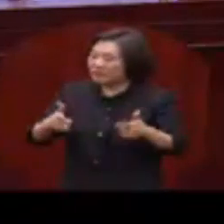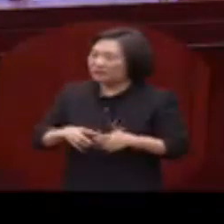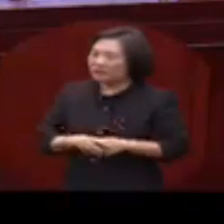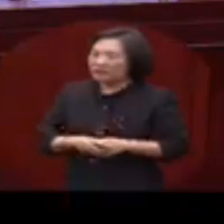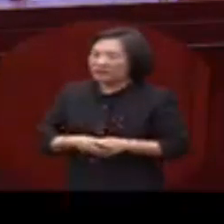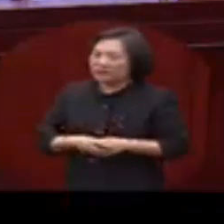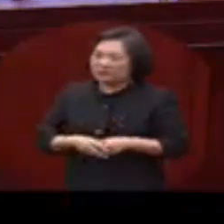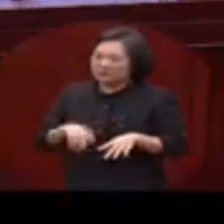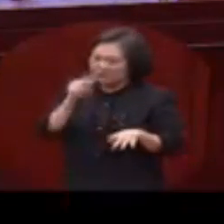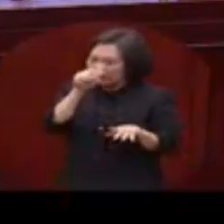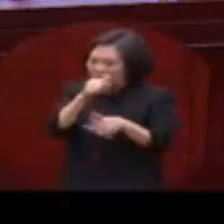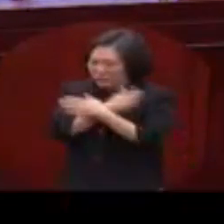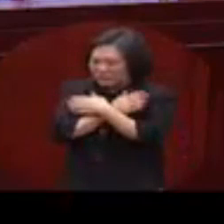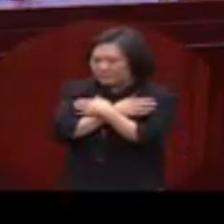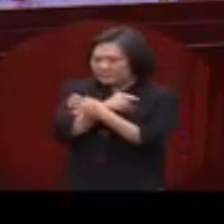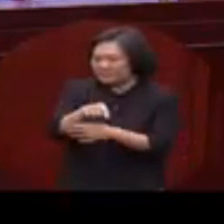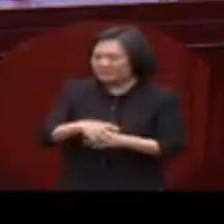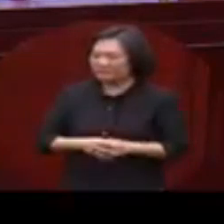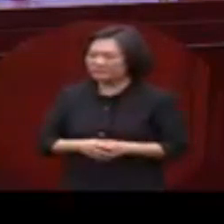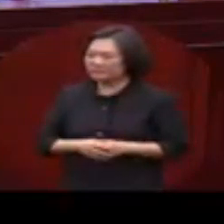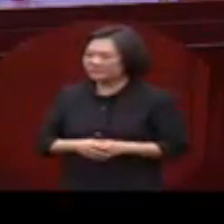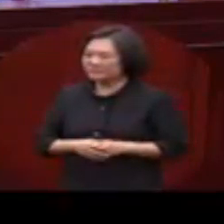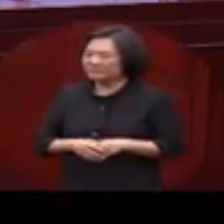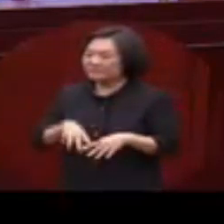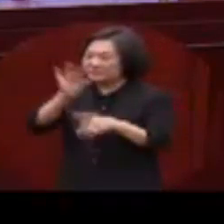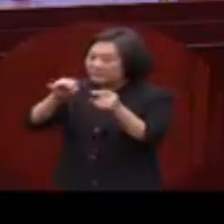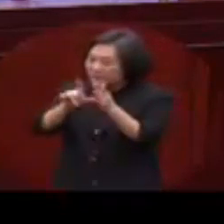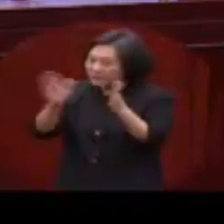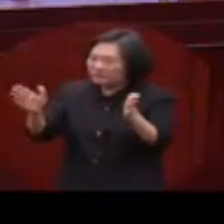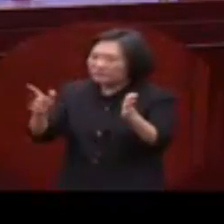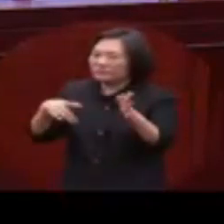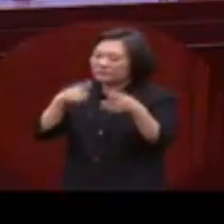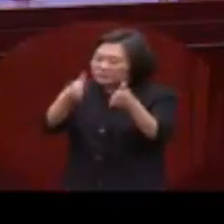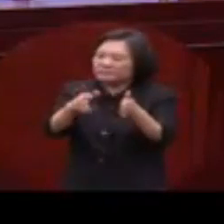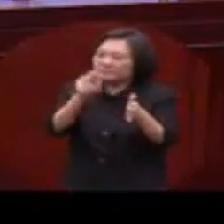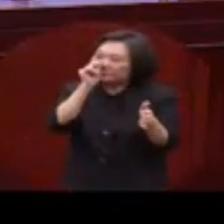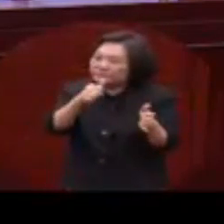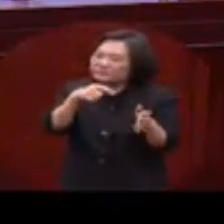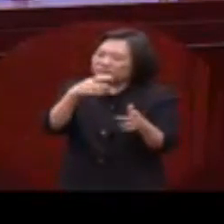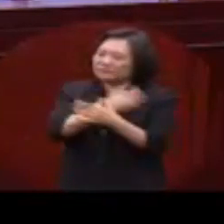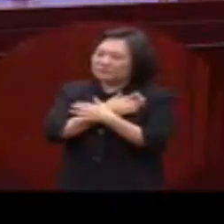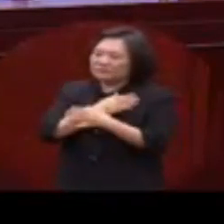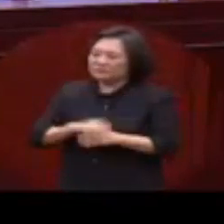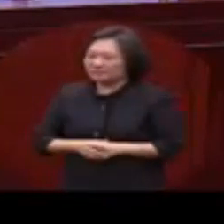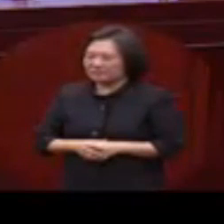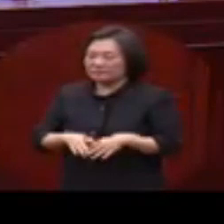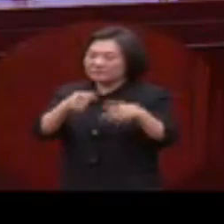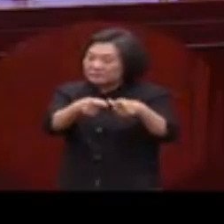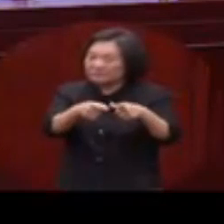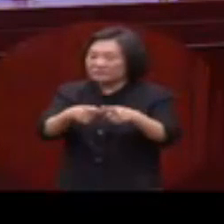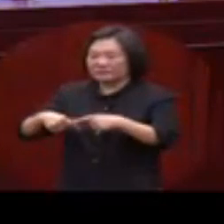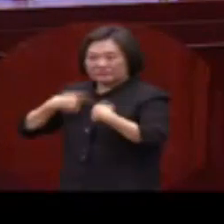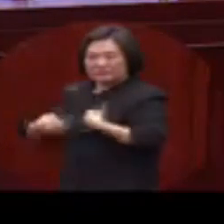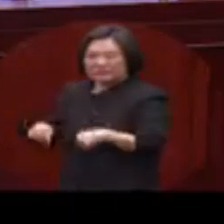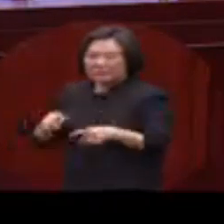幼100%的为目标，我们希望在2年内可以把它做起来。所以说特幼我们先保护住，然后公幼加非盈利目标还是